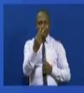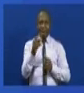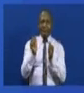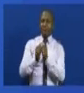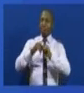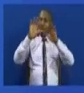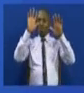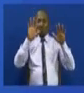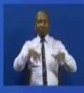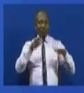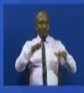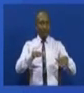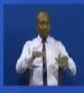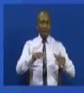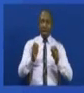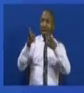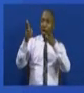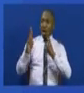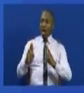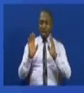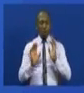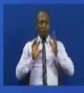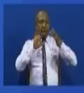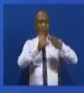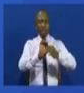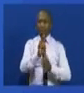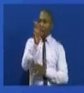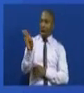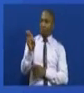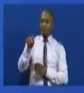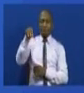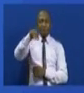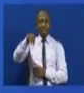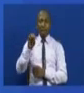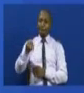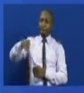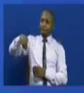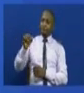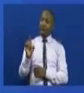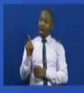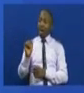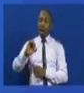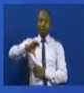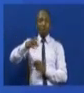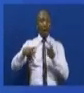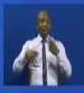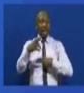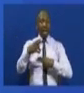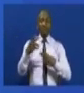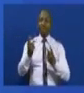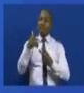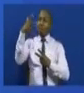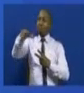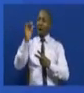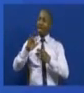mvua zinazoendelea kunyesha, daraja linalounganisha halmashauri za manispaa ya Mpanda na Nsimbo mkoani Katavi limesombwa na maji